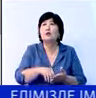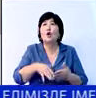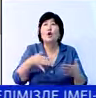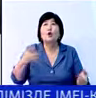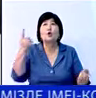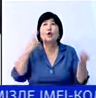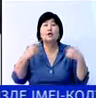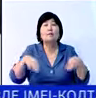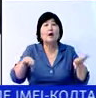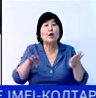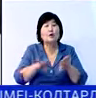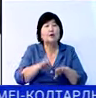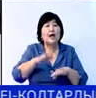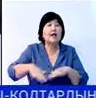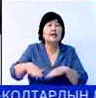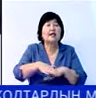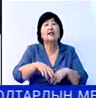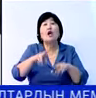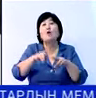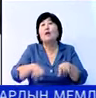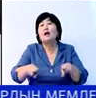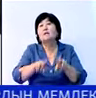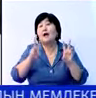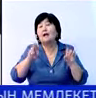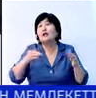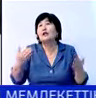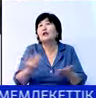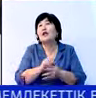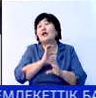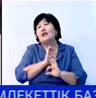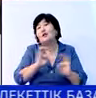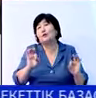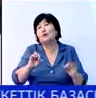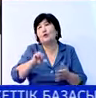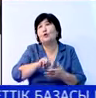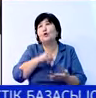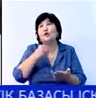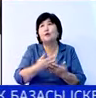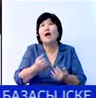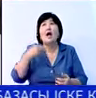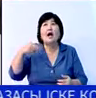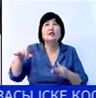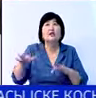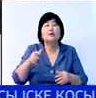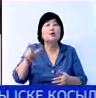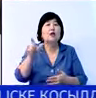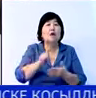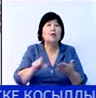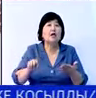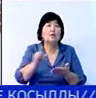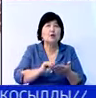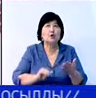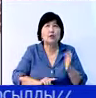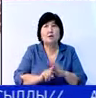шығарма. Тұтаста елдің паспортына айналған керемет туынды ретінде өз бағасын алды. Әдеби шара осы поэма жолдарымен